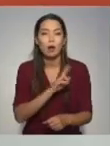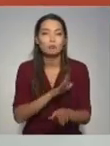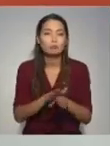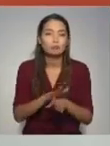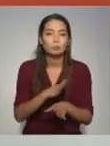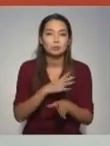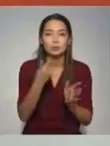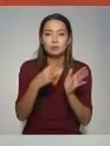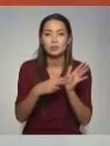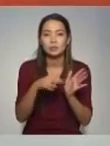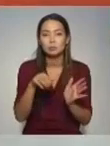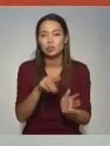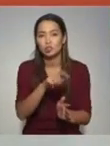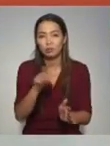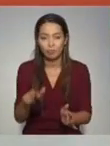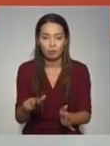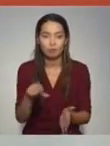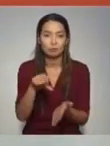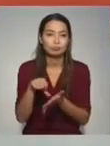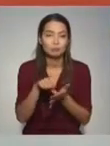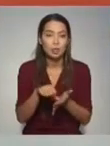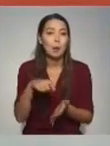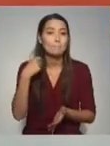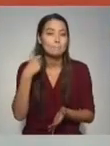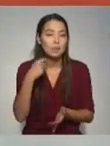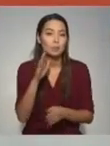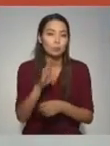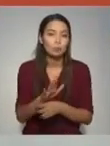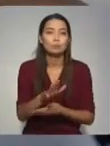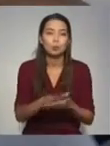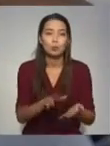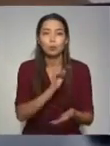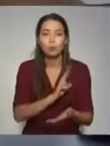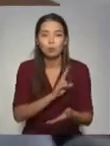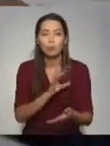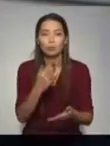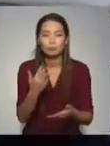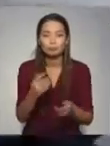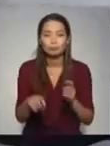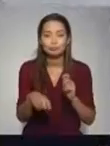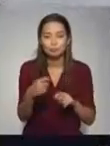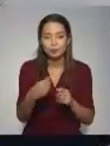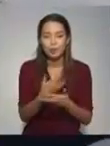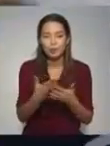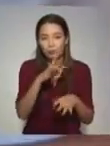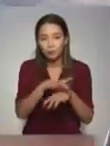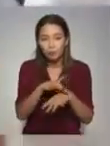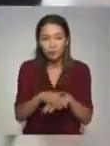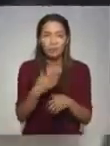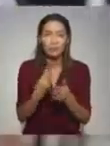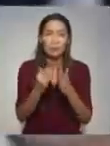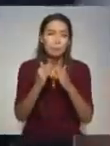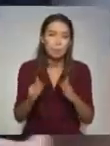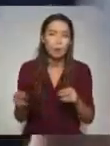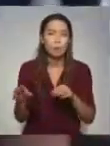было вовлечено более 27 тысяч человек президент поручил продолжить работу по пресечению деятельности Фин пирамид мошеннических схем